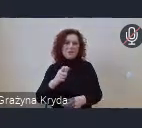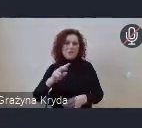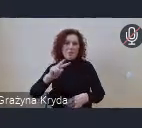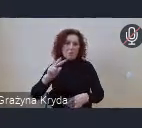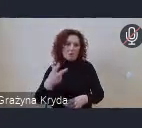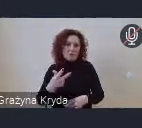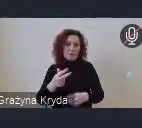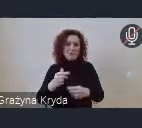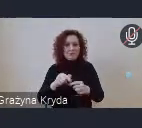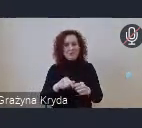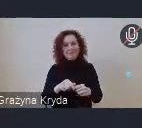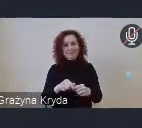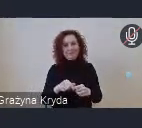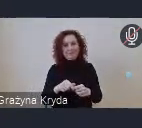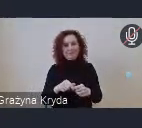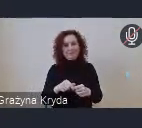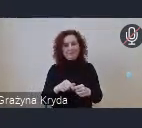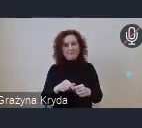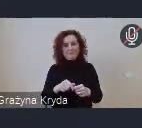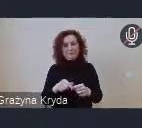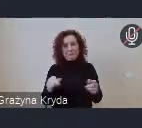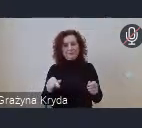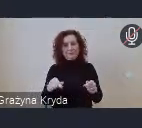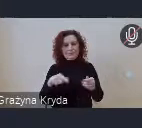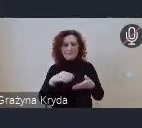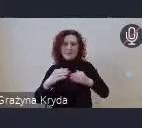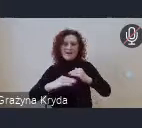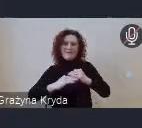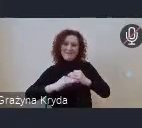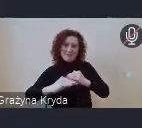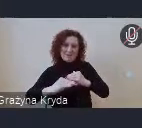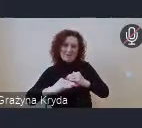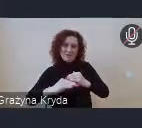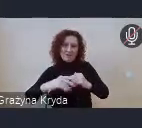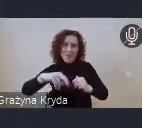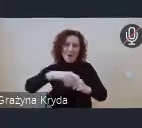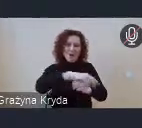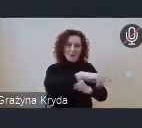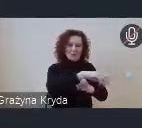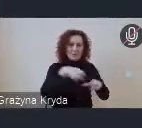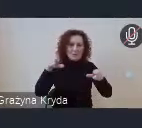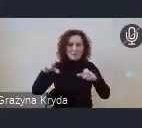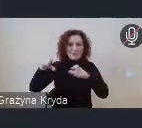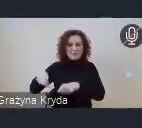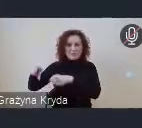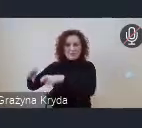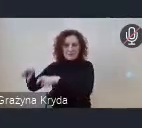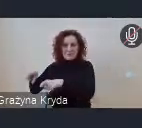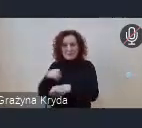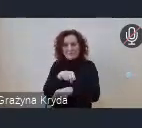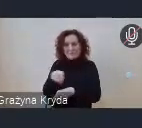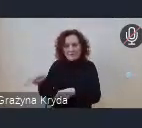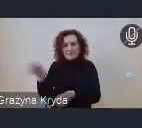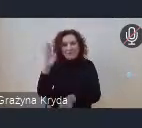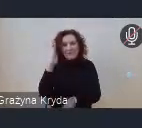mamy przestrzeń po której się dochodzi do siedzeń i wiadomo że tej przestrzeni nie można zatkać zablokować